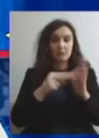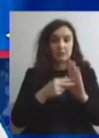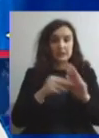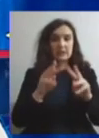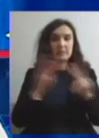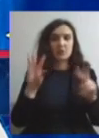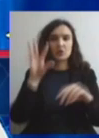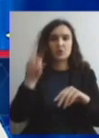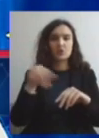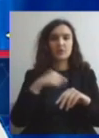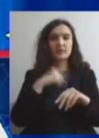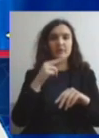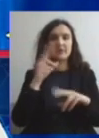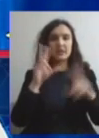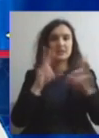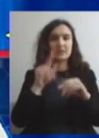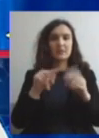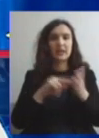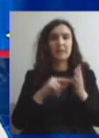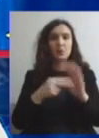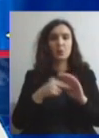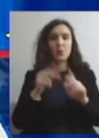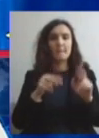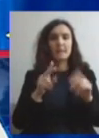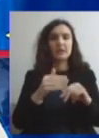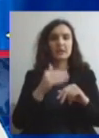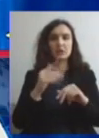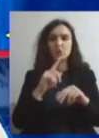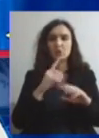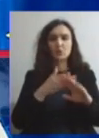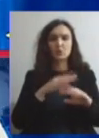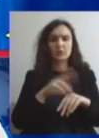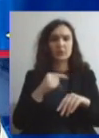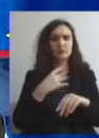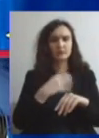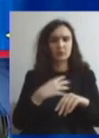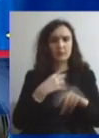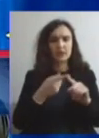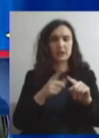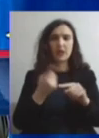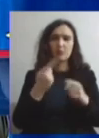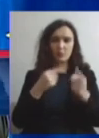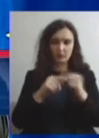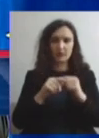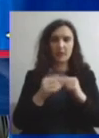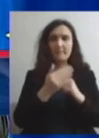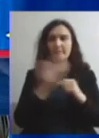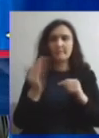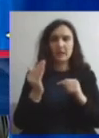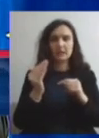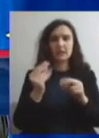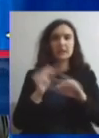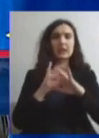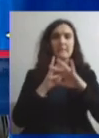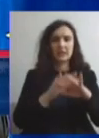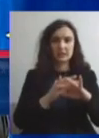ჩვენ ვითვალისწინებდით ამ გეგმიური ოპერაციის სირთულეს და მნიშვნელობას და აქედან გამომდინარე მათი დაფინანსება,